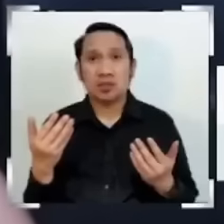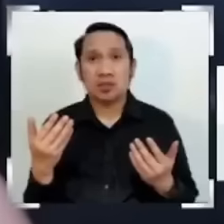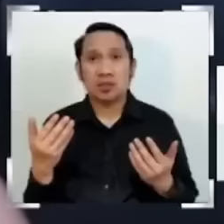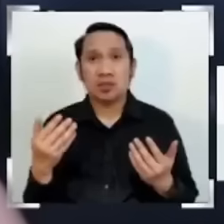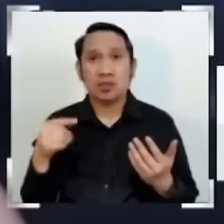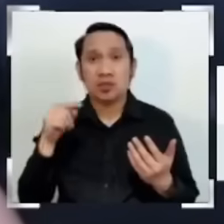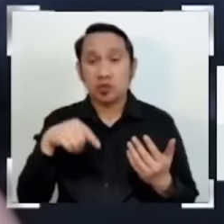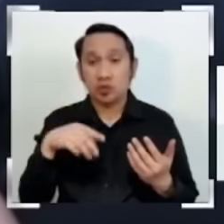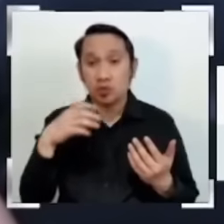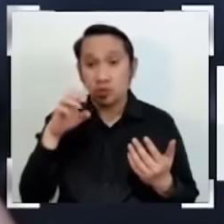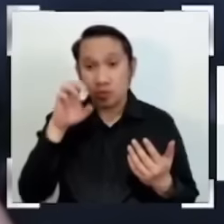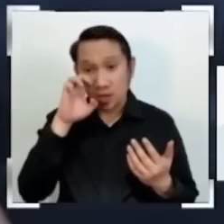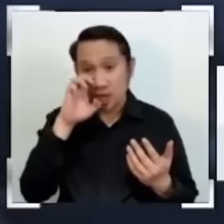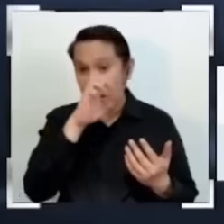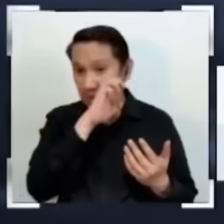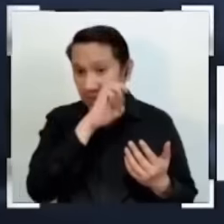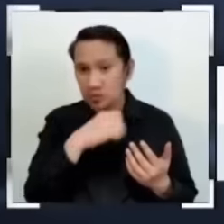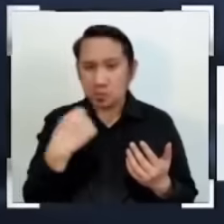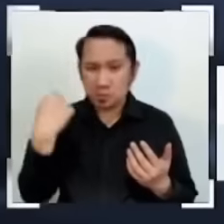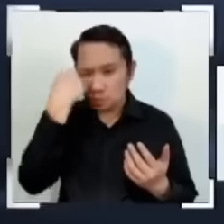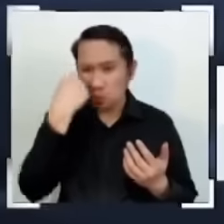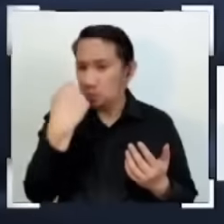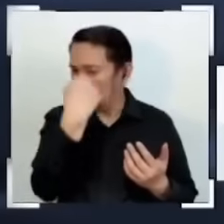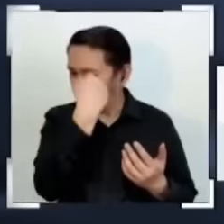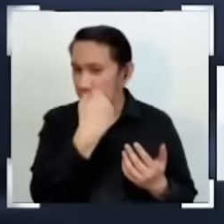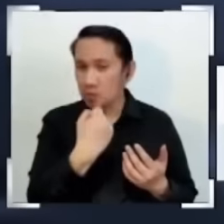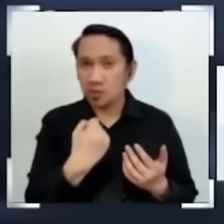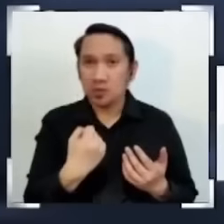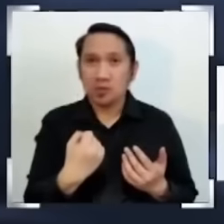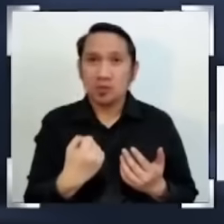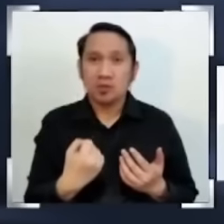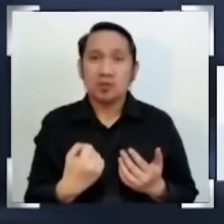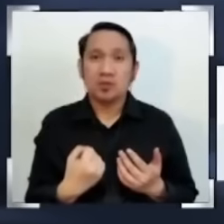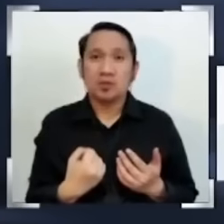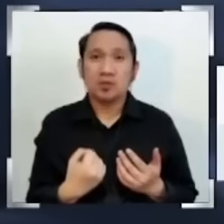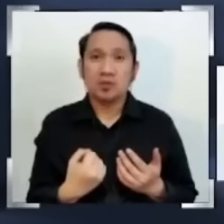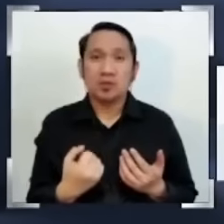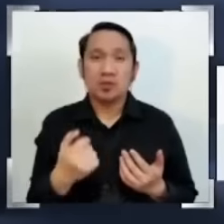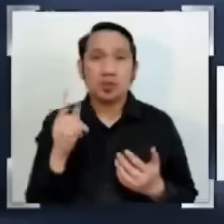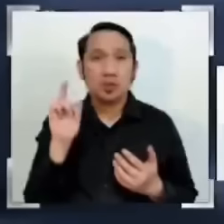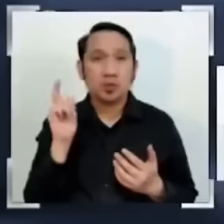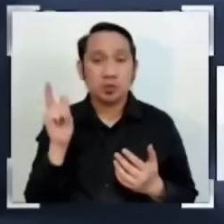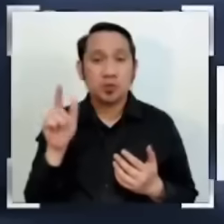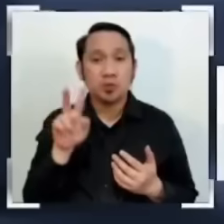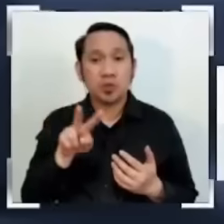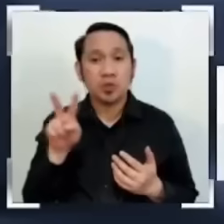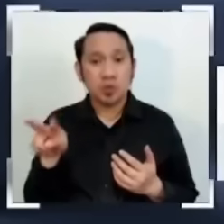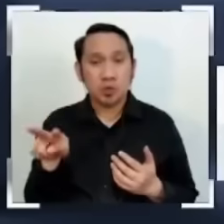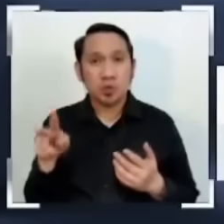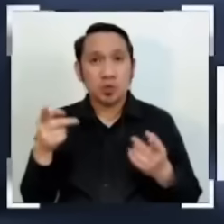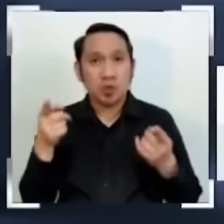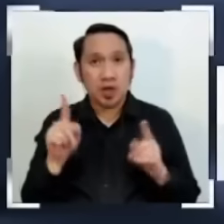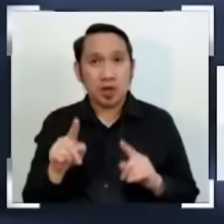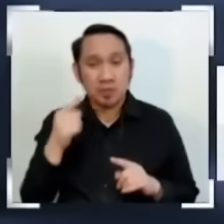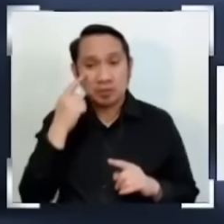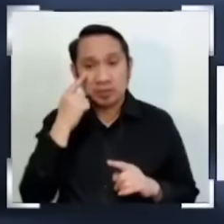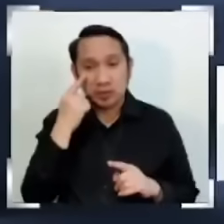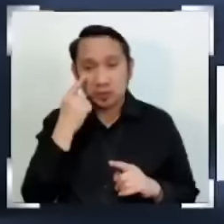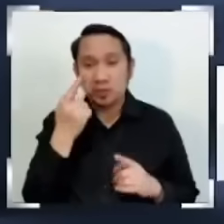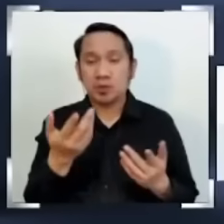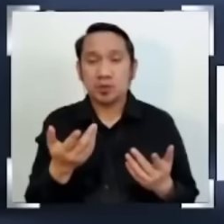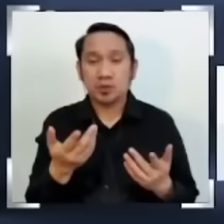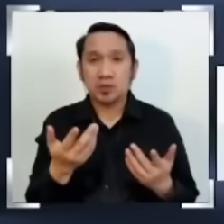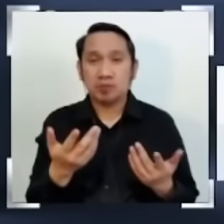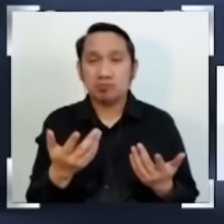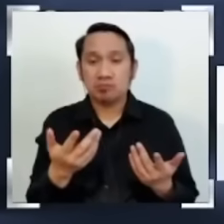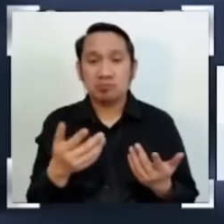ganun din po, sununtok-suntok. Ito po, mga 2022 na po itong kanan ko. Sununtok,